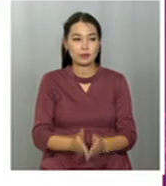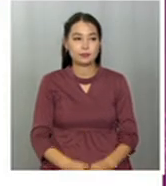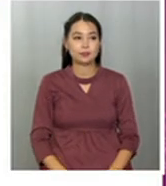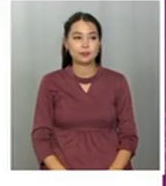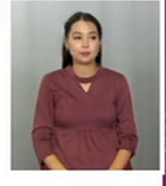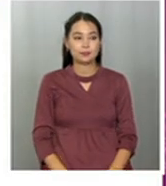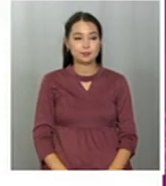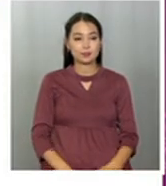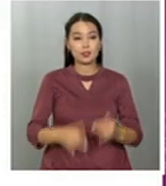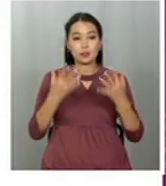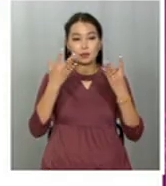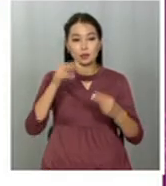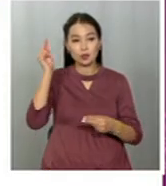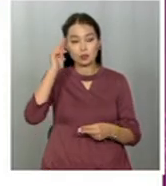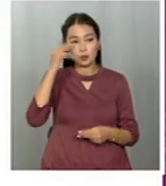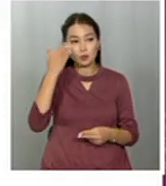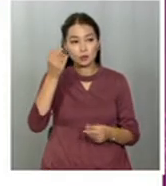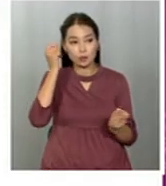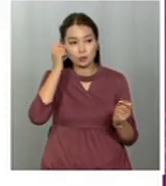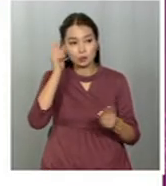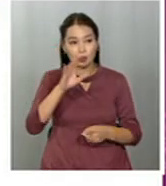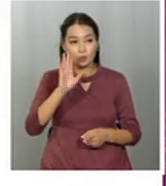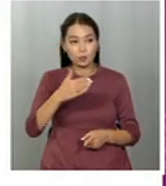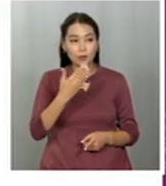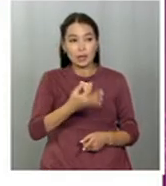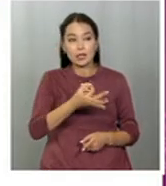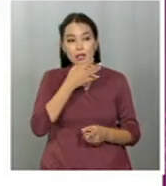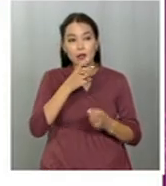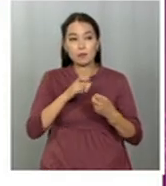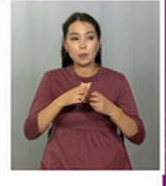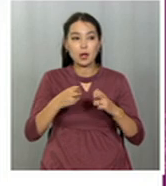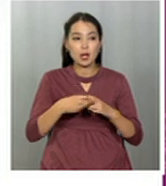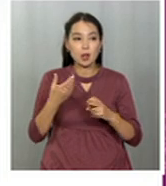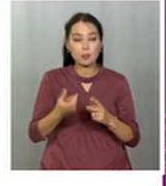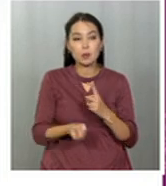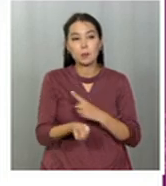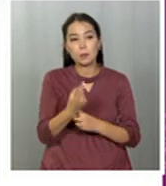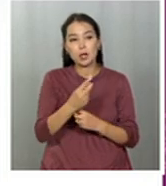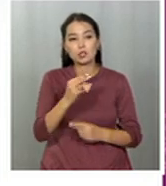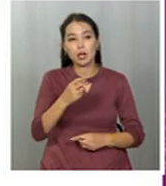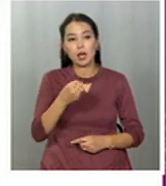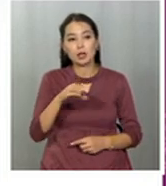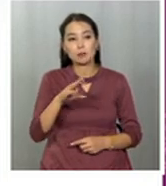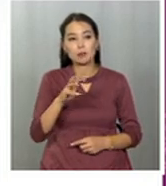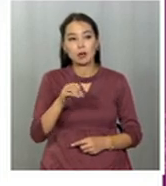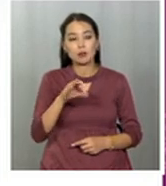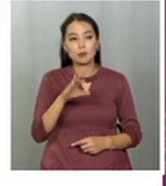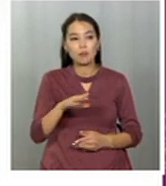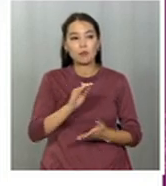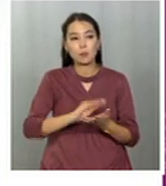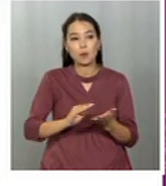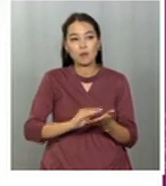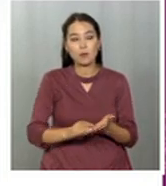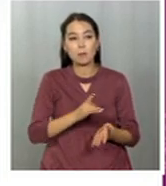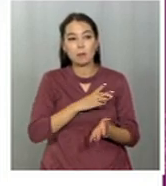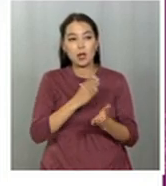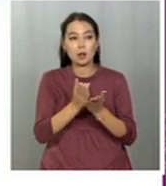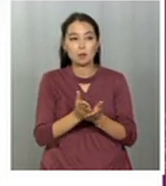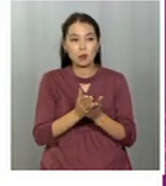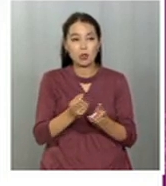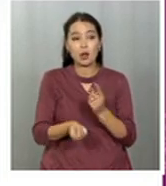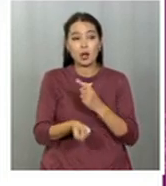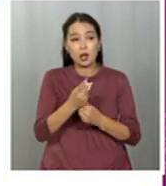Сегодня на уроке вы рассмотрите нравственные проблемы, поднятые Айтматовым в повести «Белый пароход». Извлечете и синтезируйте